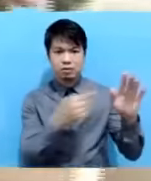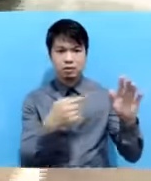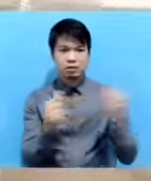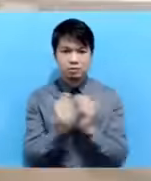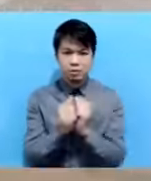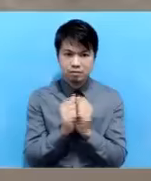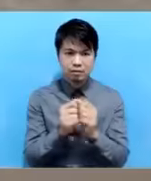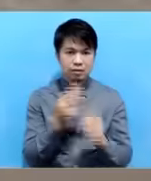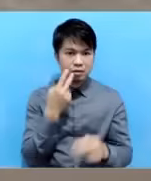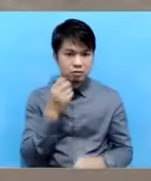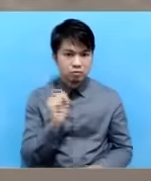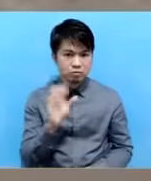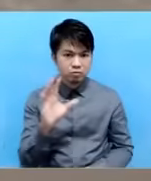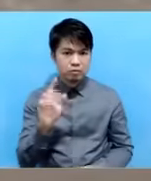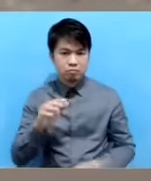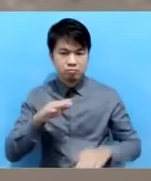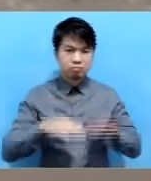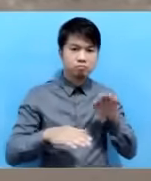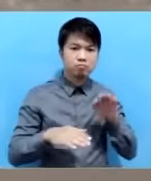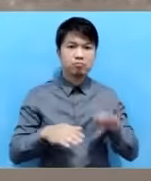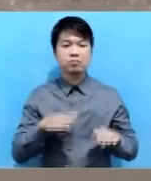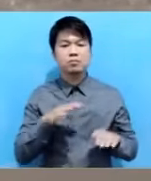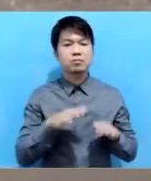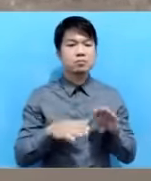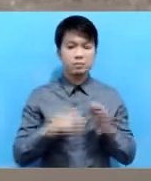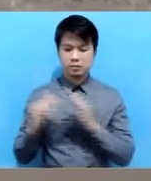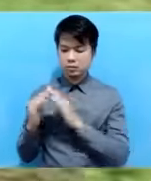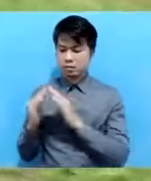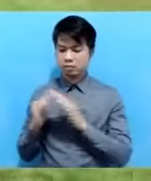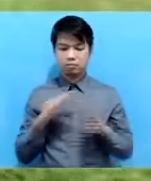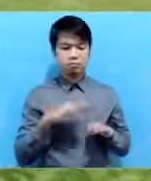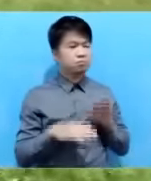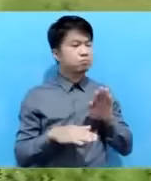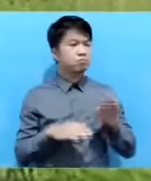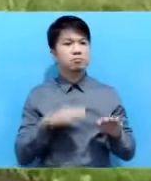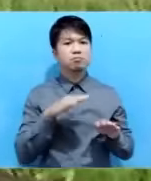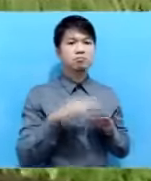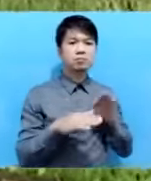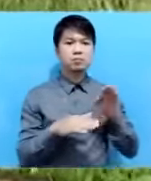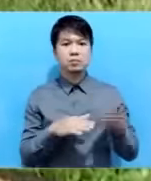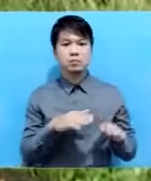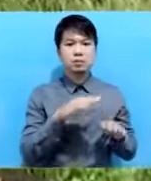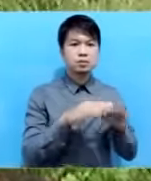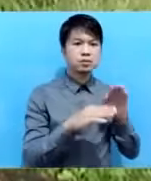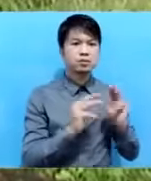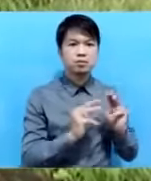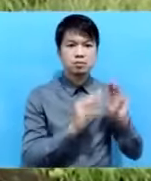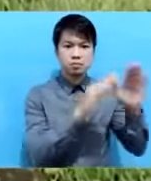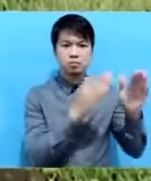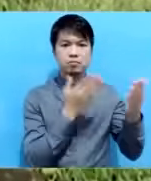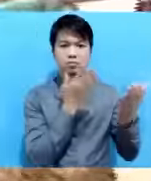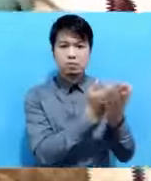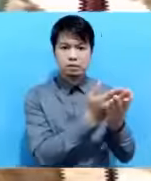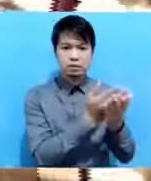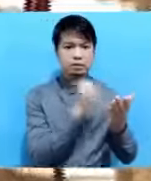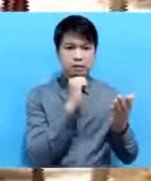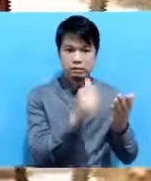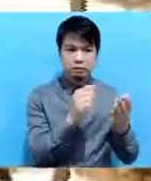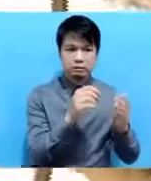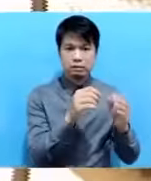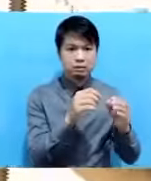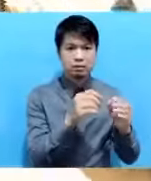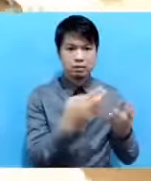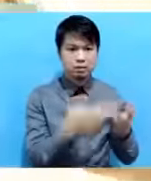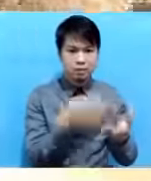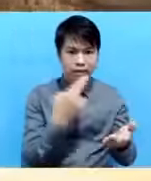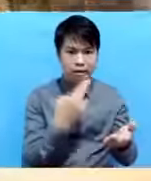Dennis na nakayapak mula sa kanilang bahay papunta sa sakahan. Pagdating sa bukid, hindi palay, kundi ginto